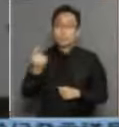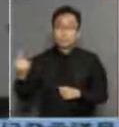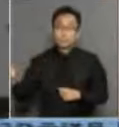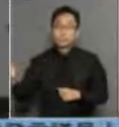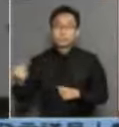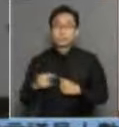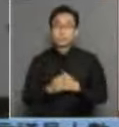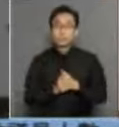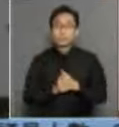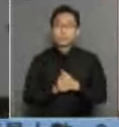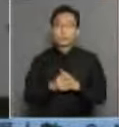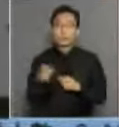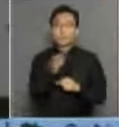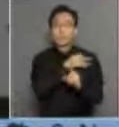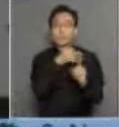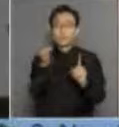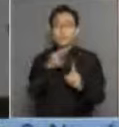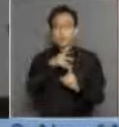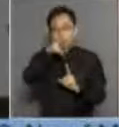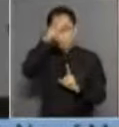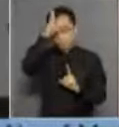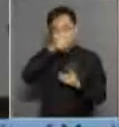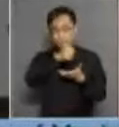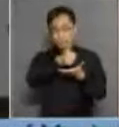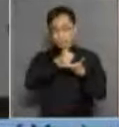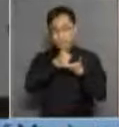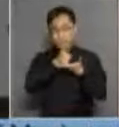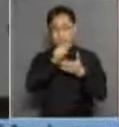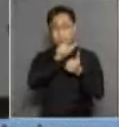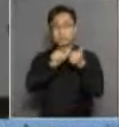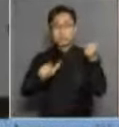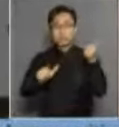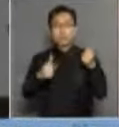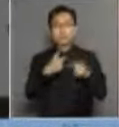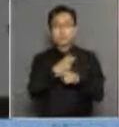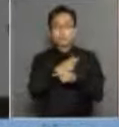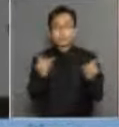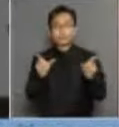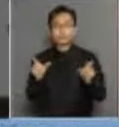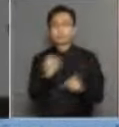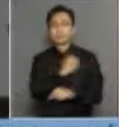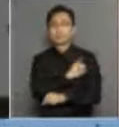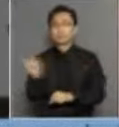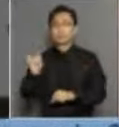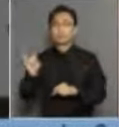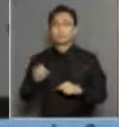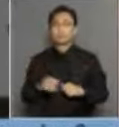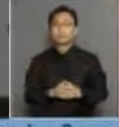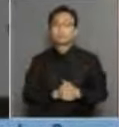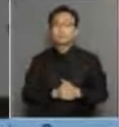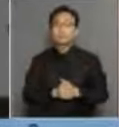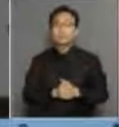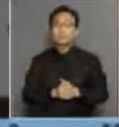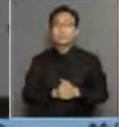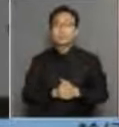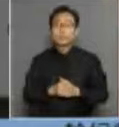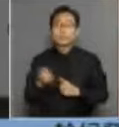非官守议员，我哋都系认为佢唔应该攞酬金嘅，系咪？甚至乎唔应